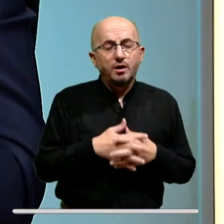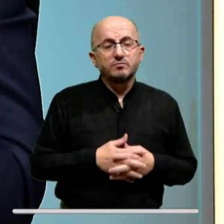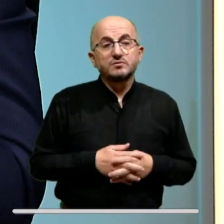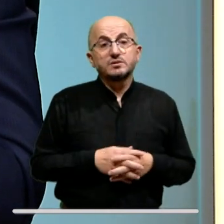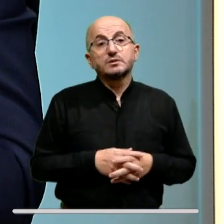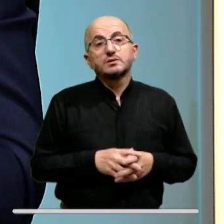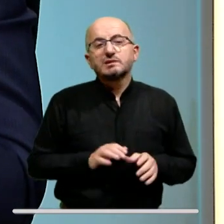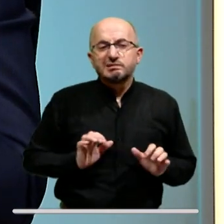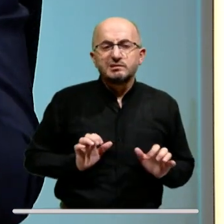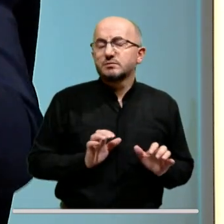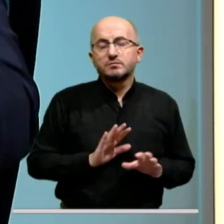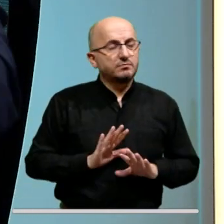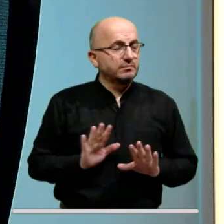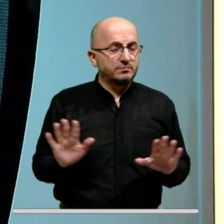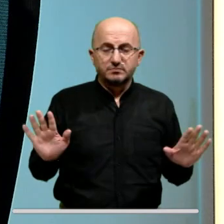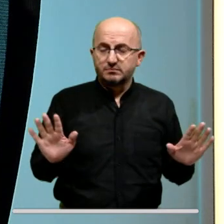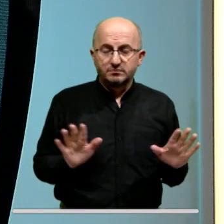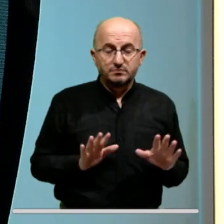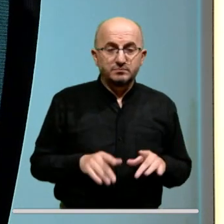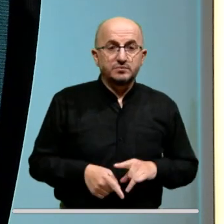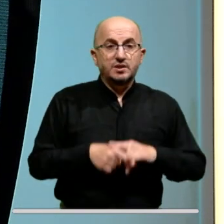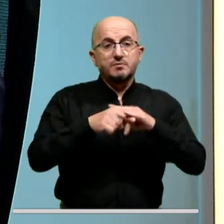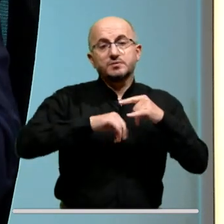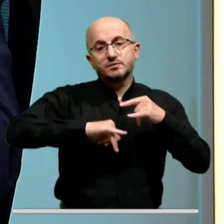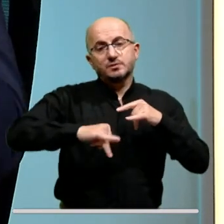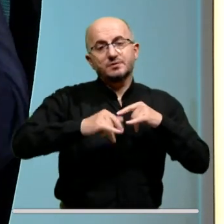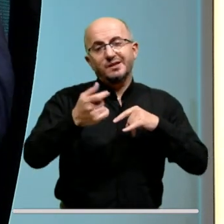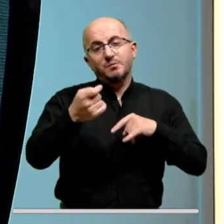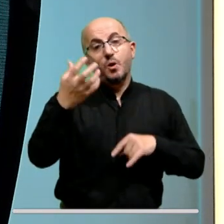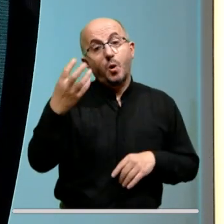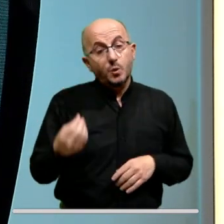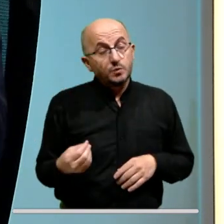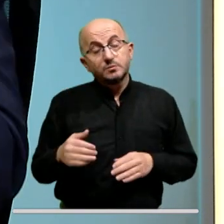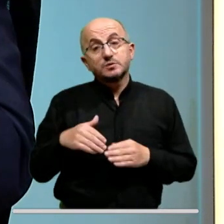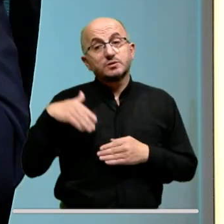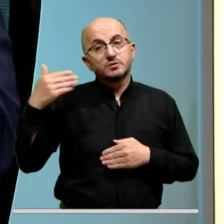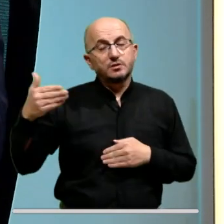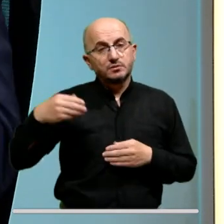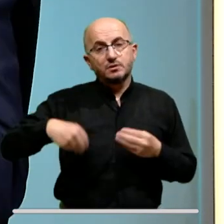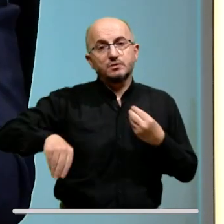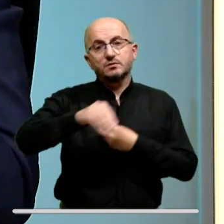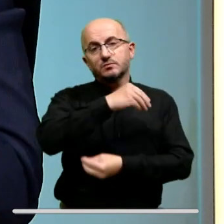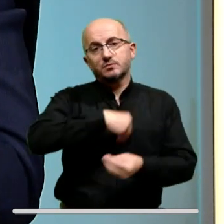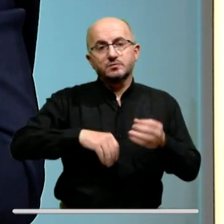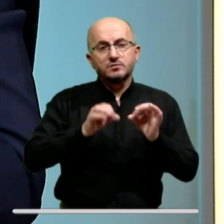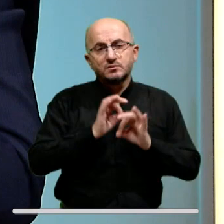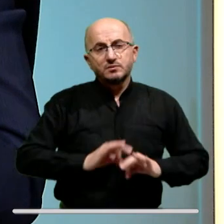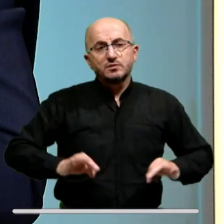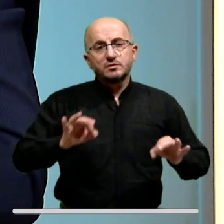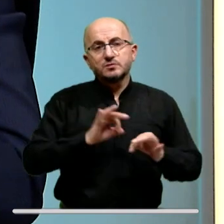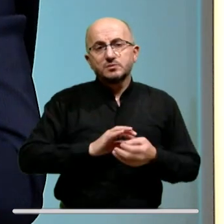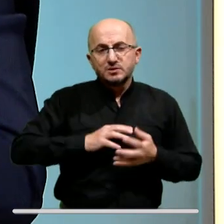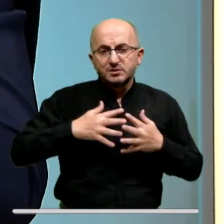fazla itiş kakış olmadan, hani Kabe'nin yakınlarında biraz olabiliyor ama biraz dışarıdan yaptığı zaman hiçbir itiş kakış olmadan